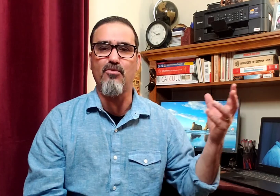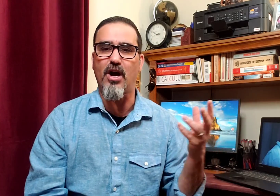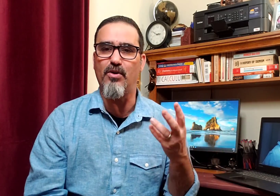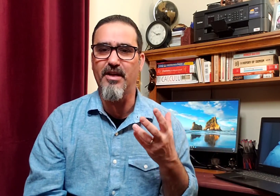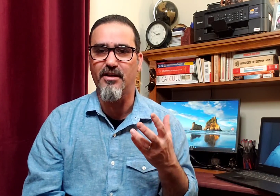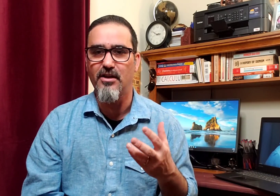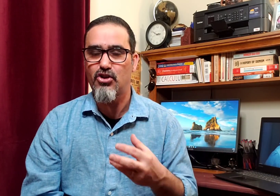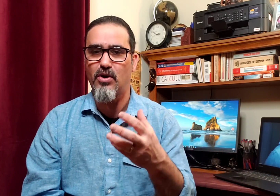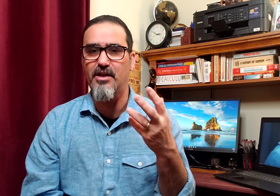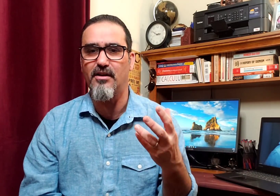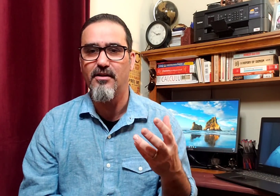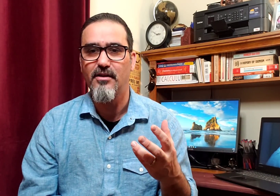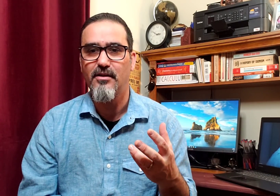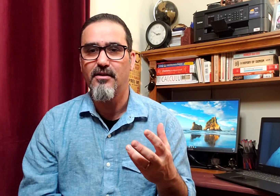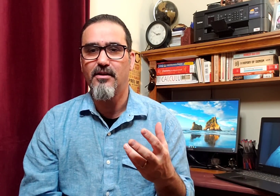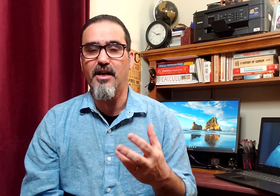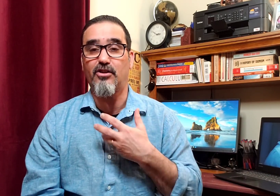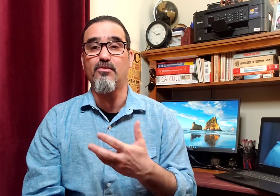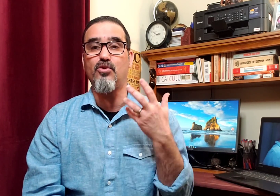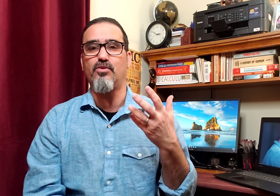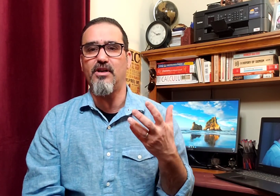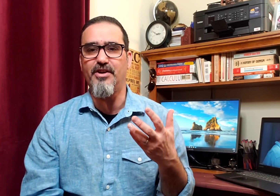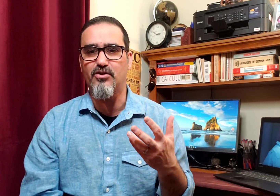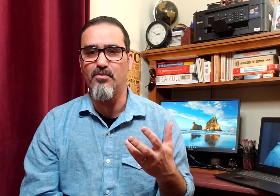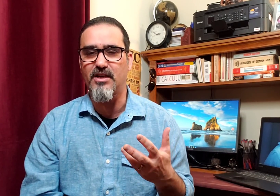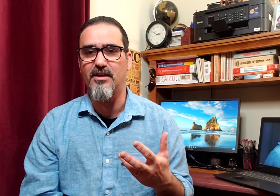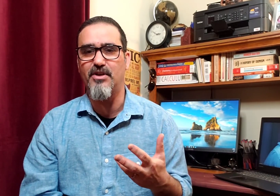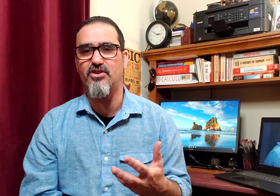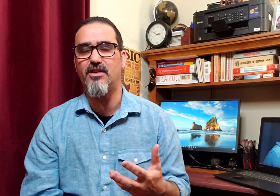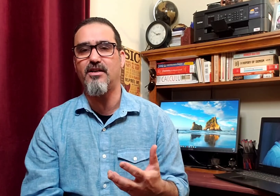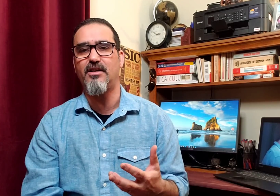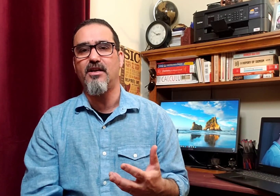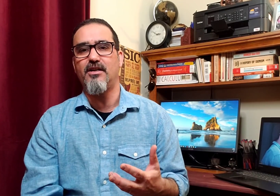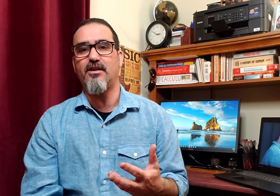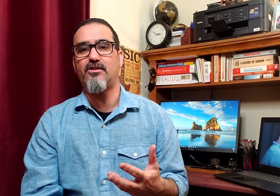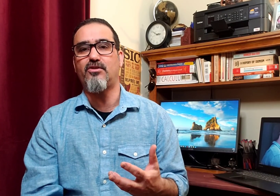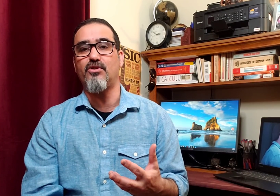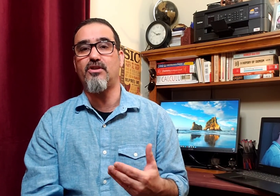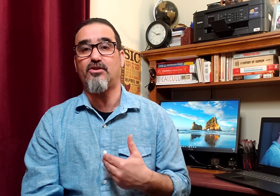الذكرى المقاومين الشهداء اللي قدموا حياتهم مثلا من اجل